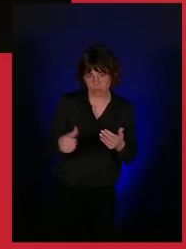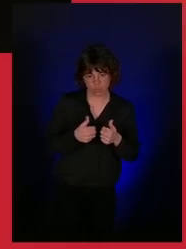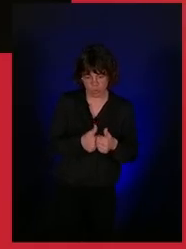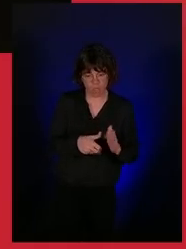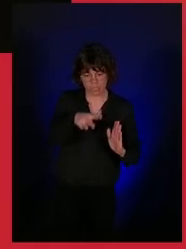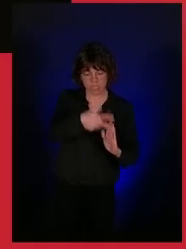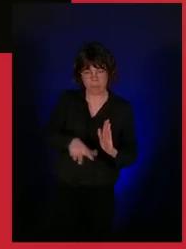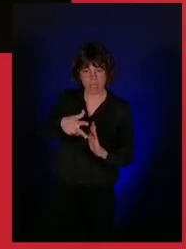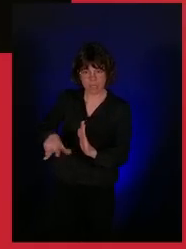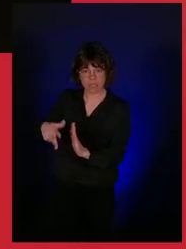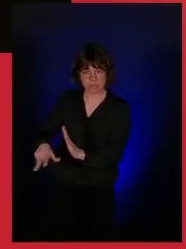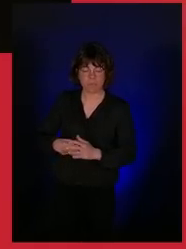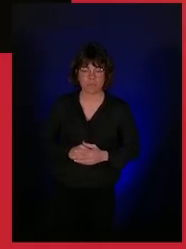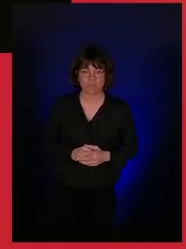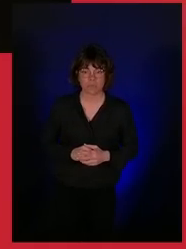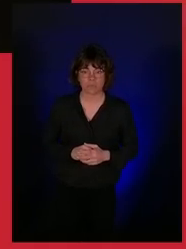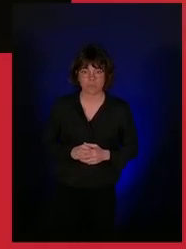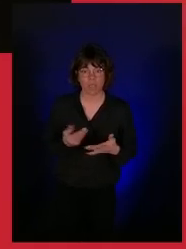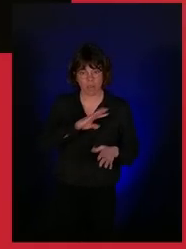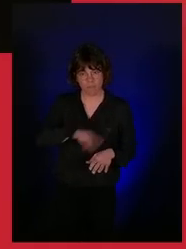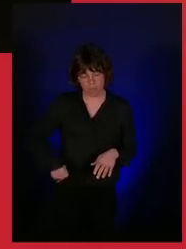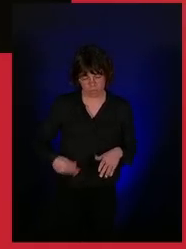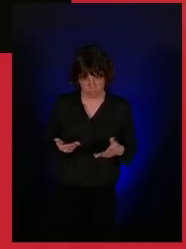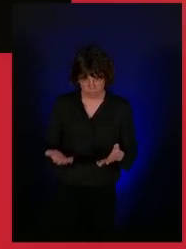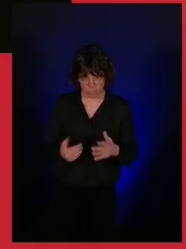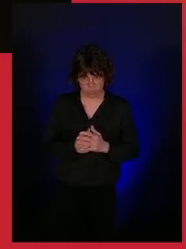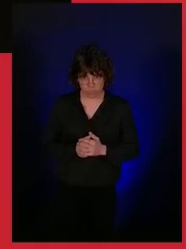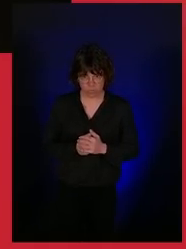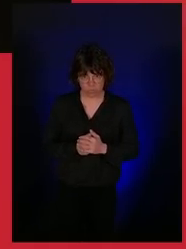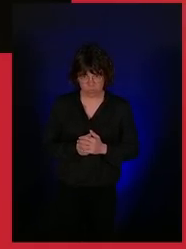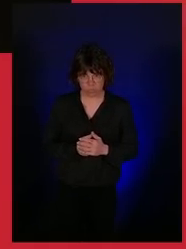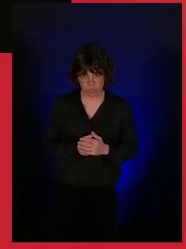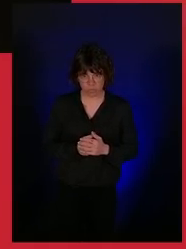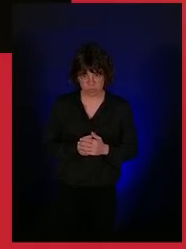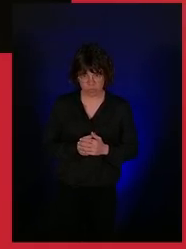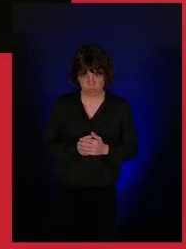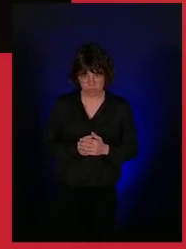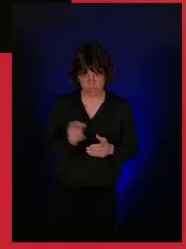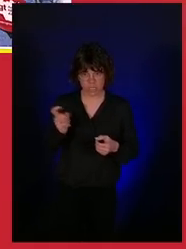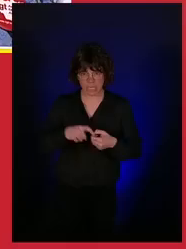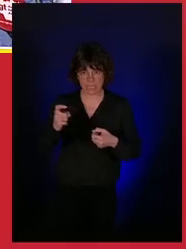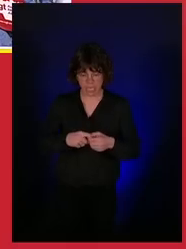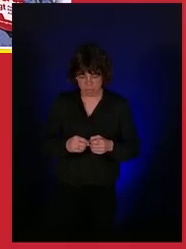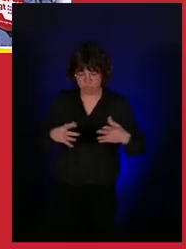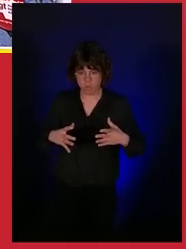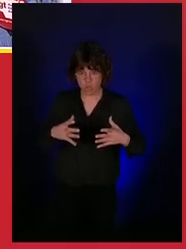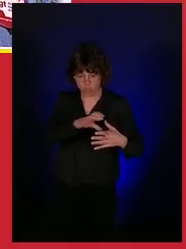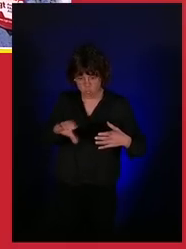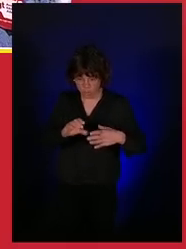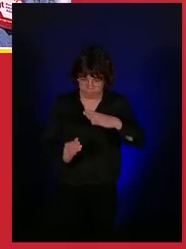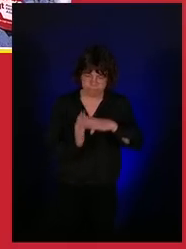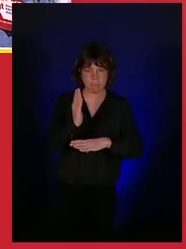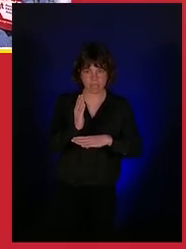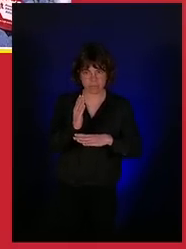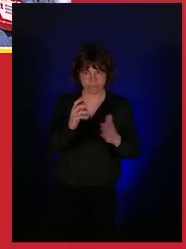trimestres. Et enfin, pour les syndicats de plus de 100 syndiqués,